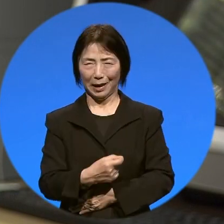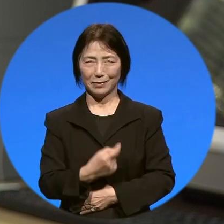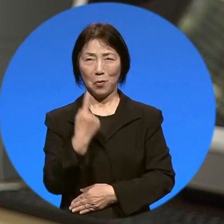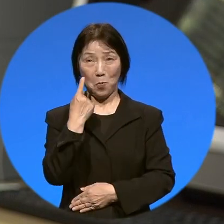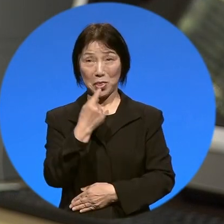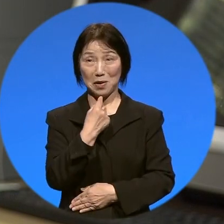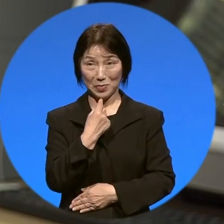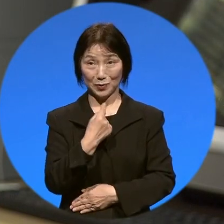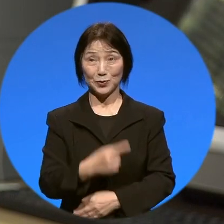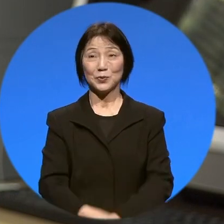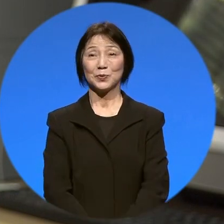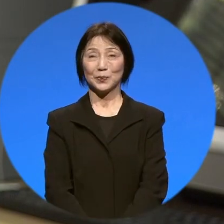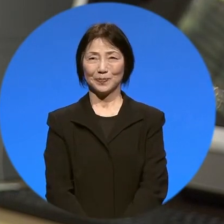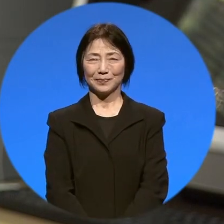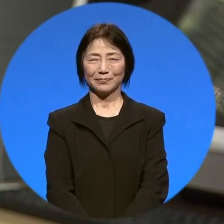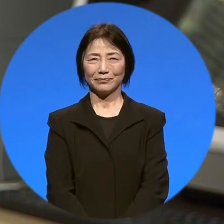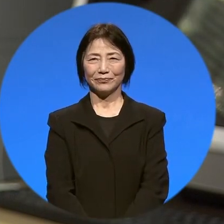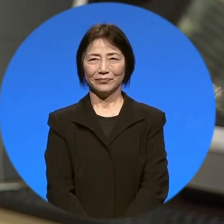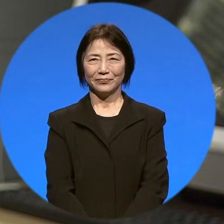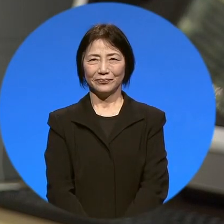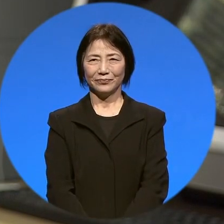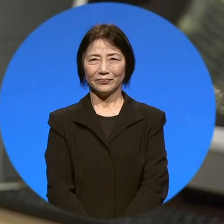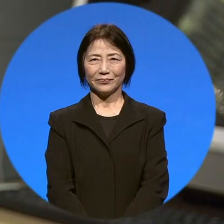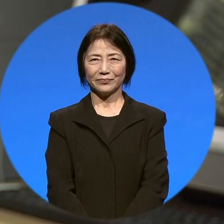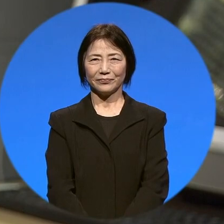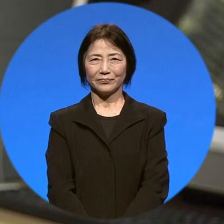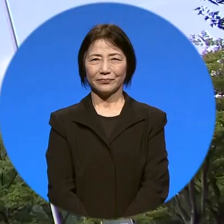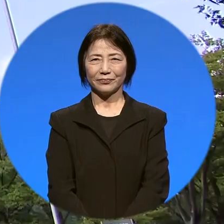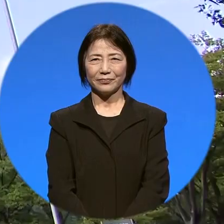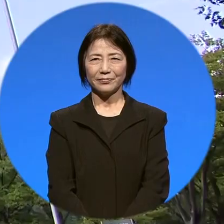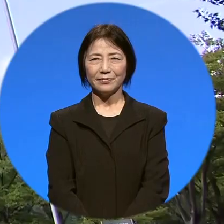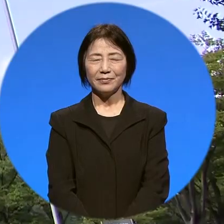なと思っています。